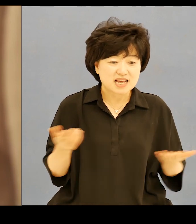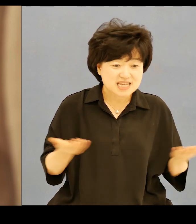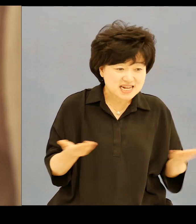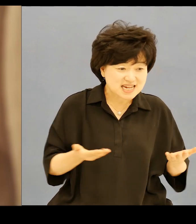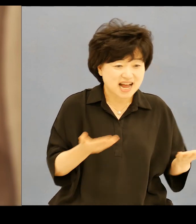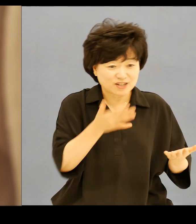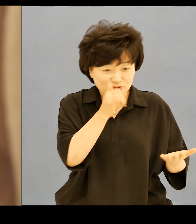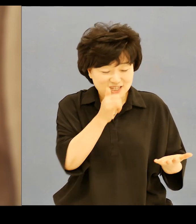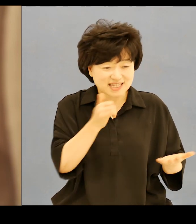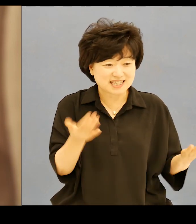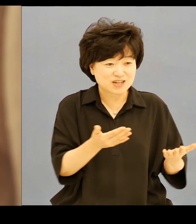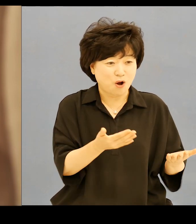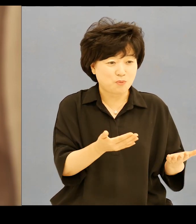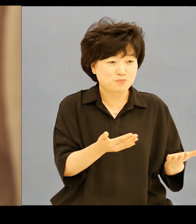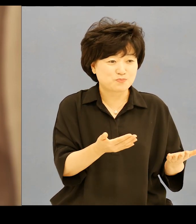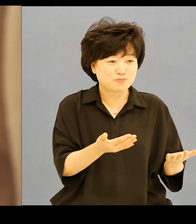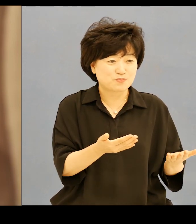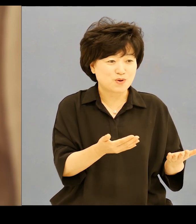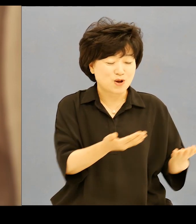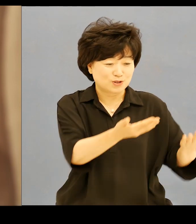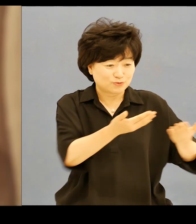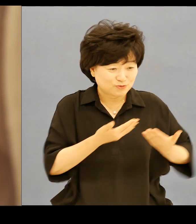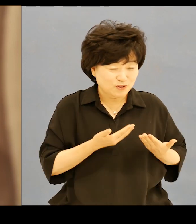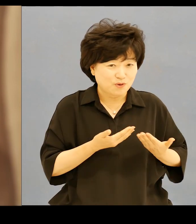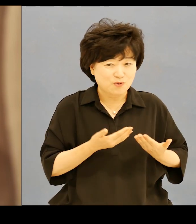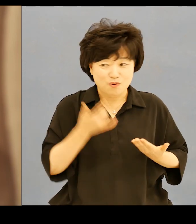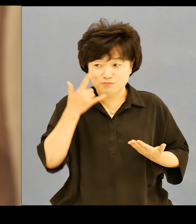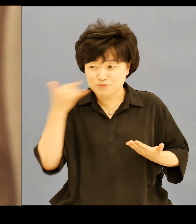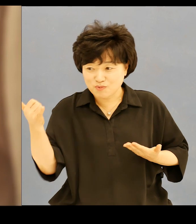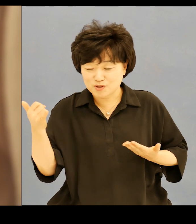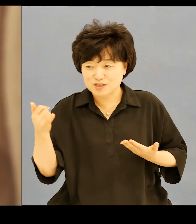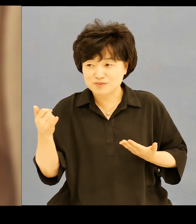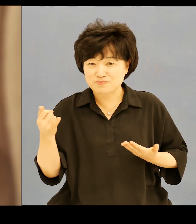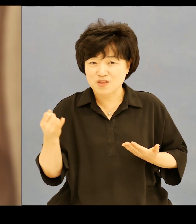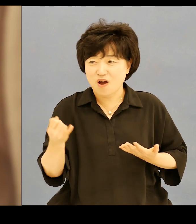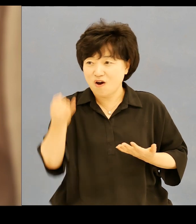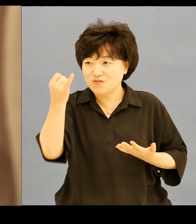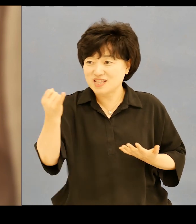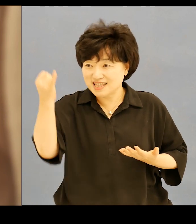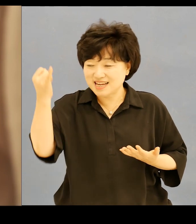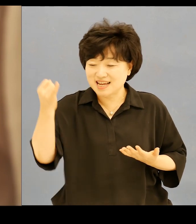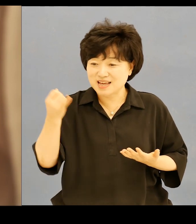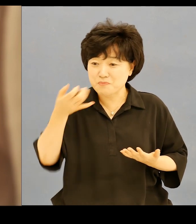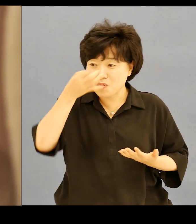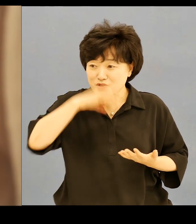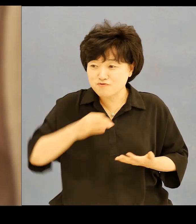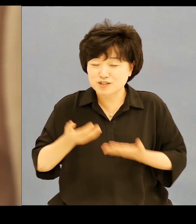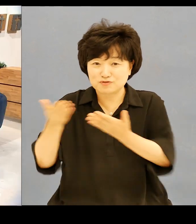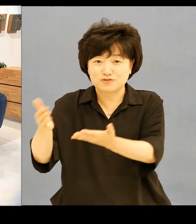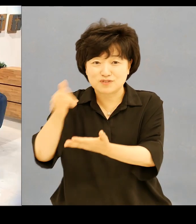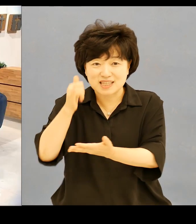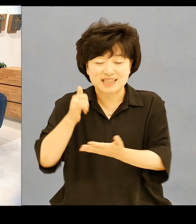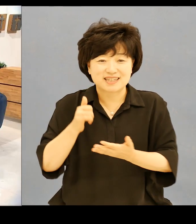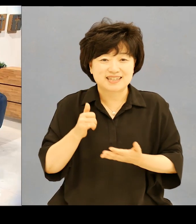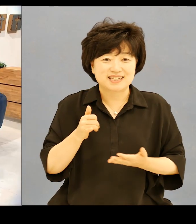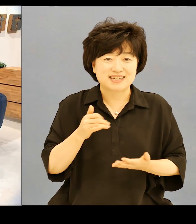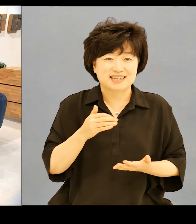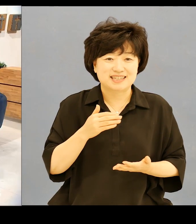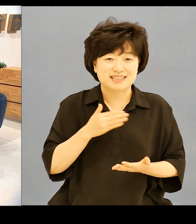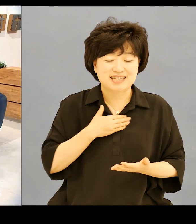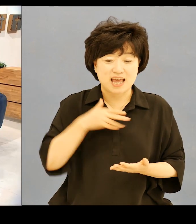주님께서 찾아주셨고, 네. 우선은 부모님과 언니들한테 보탬이 될 수 있는 사람이 돼, 제가 이제